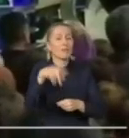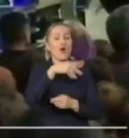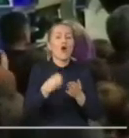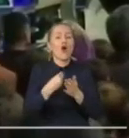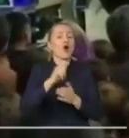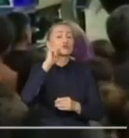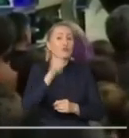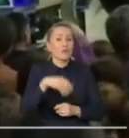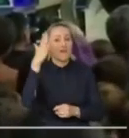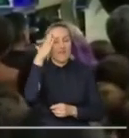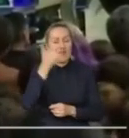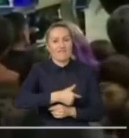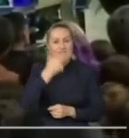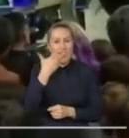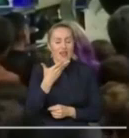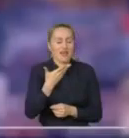pokrywa oczywiście miliarder.